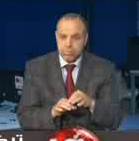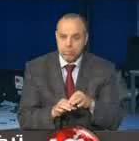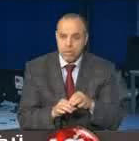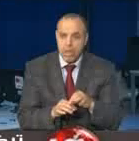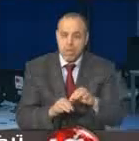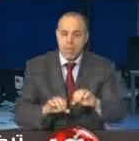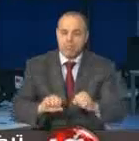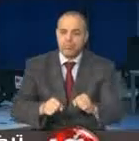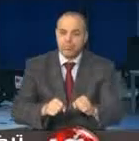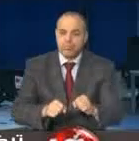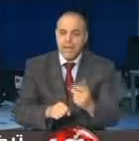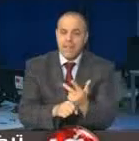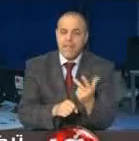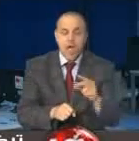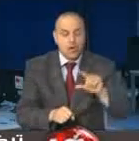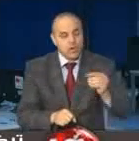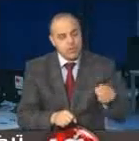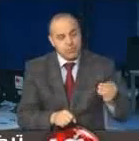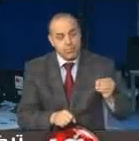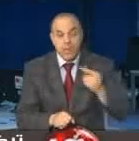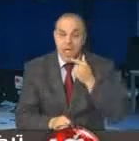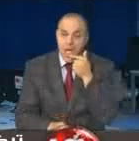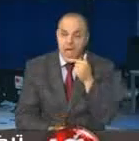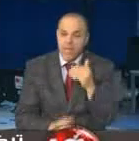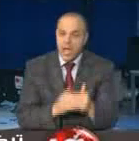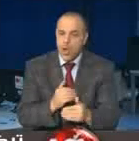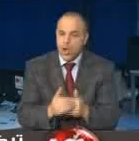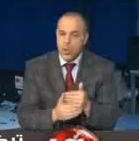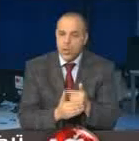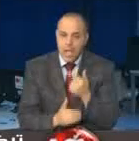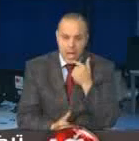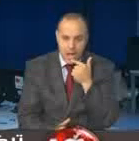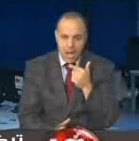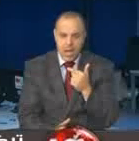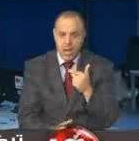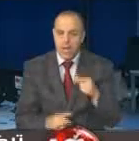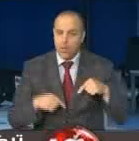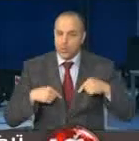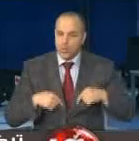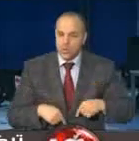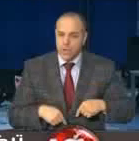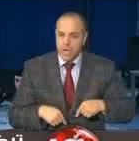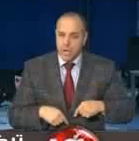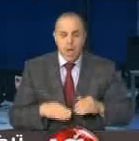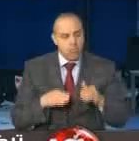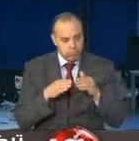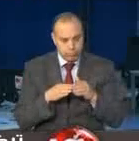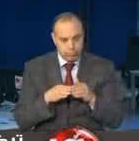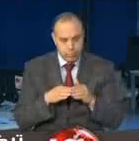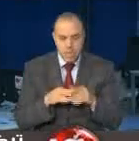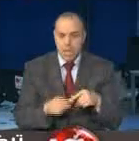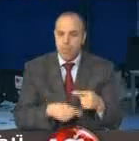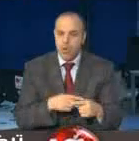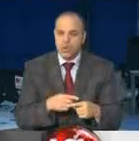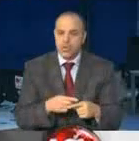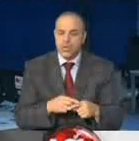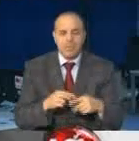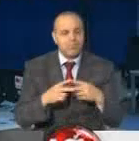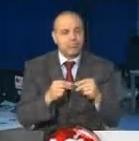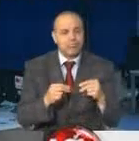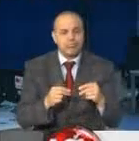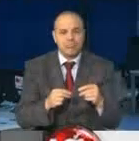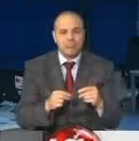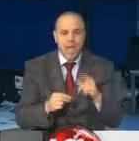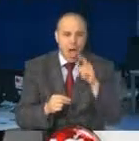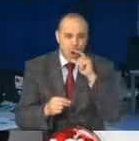حالة الطوارئ 3 أشهر إضافية في خطوة قالت عنها الحكومة إنها مطلوبة لمواصلة حملة التطهير ضد